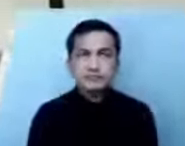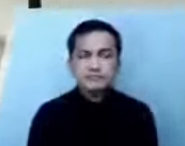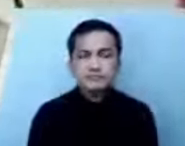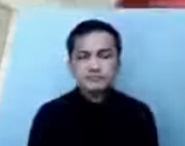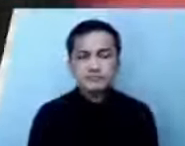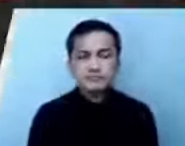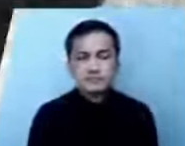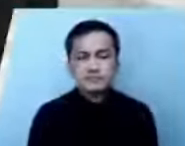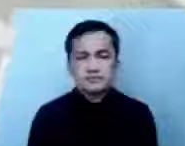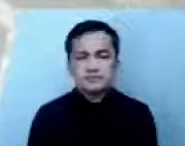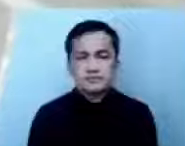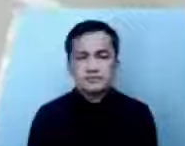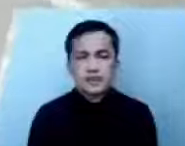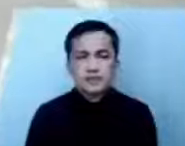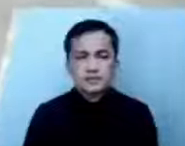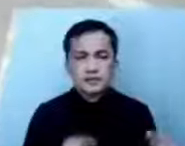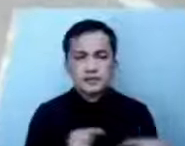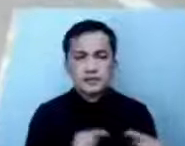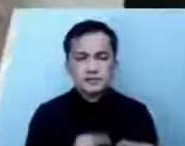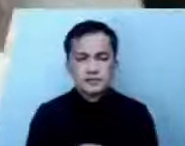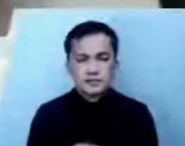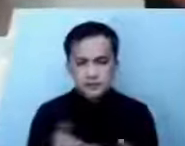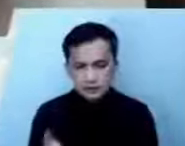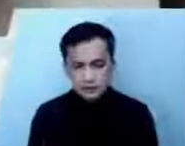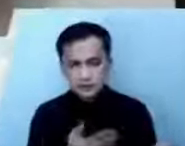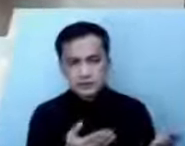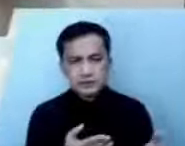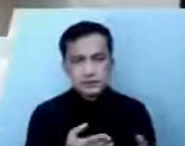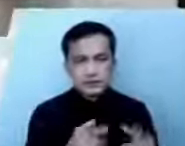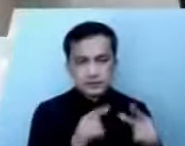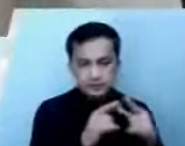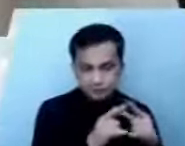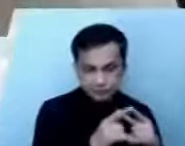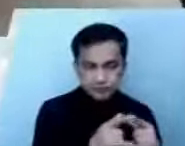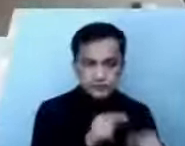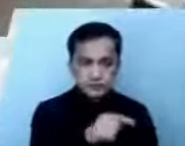Ang mga sugatan, dinala muna sa triage.